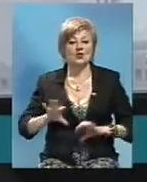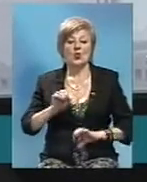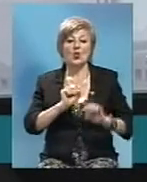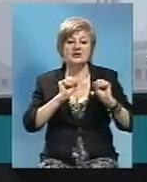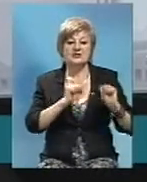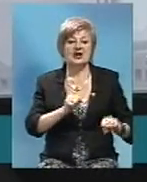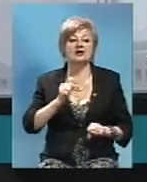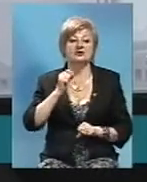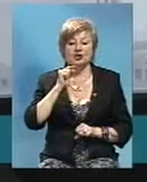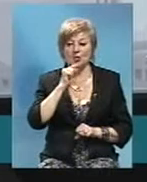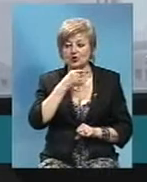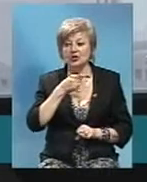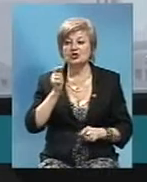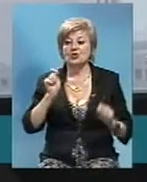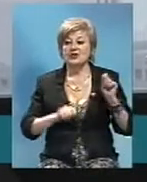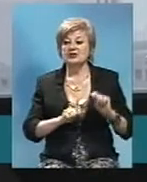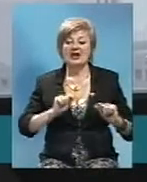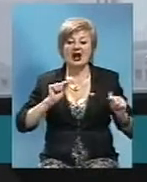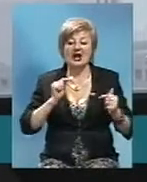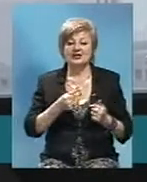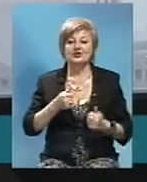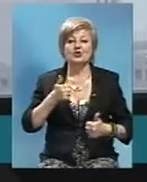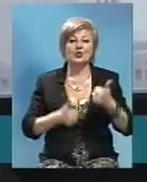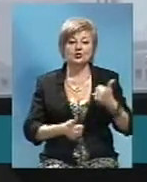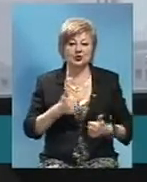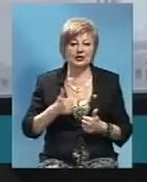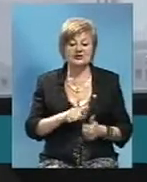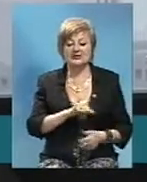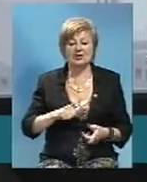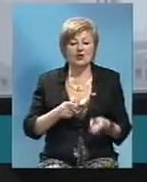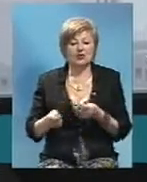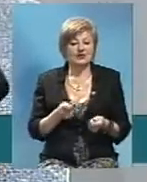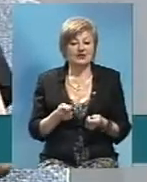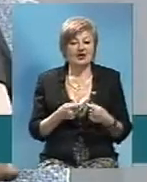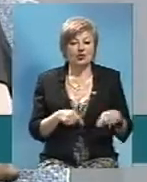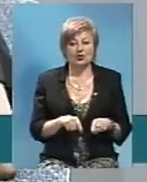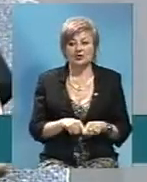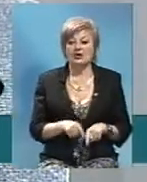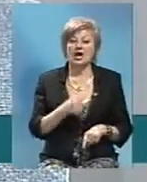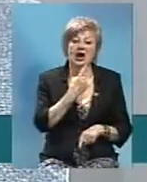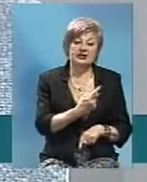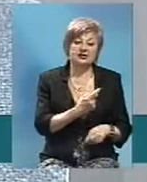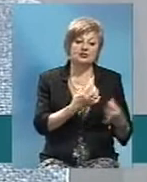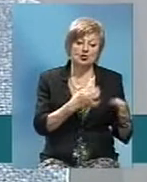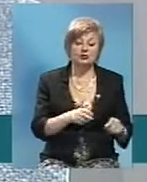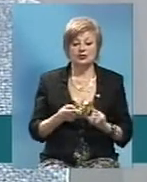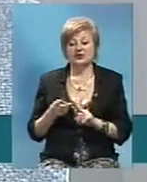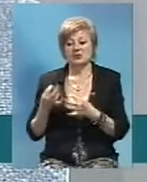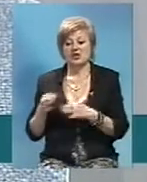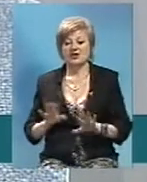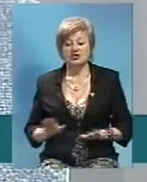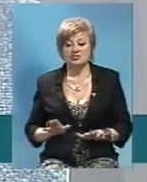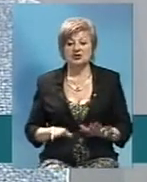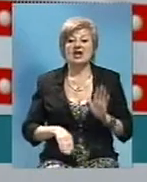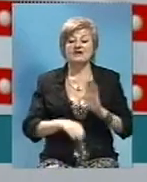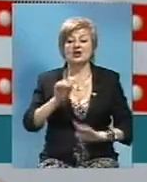економічної конкуренції, де у нас є антиконкурентні дії органів місцевого самоврядування. Мається на увазі, що одним дозволено, іншим не дозволено. І тобто Верховна Рада